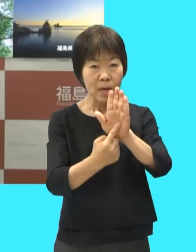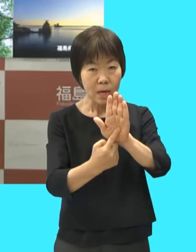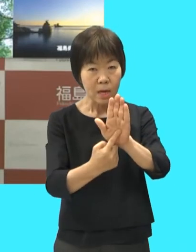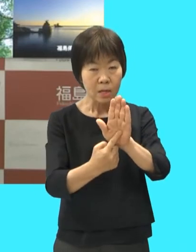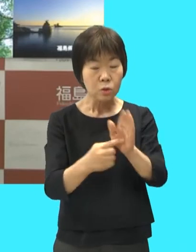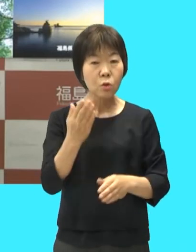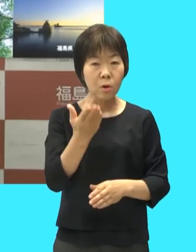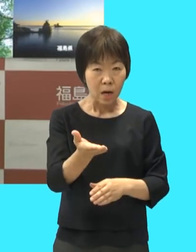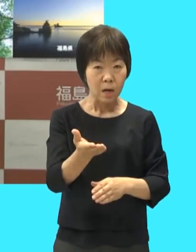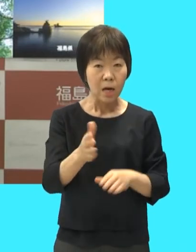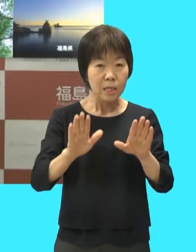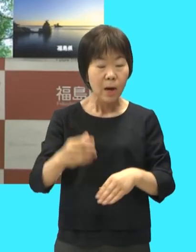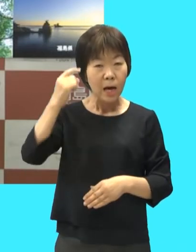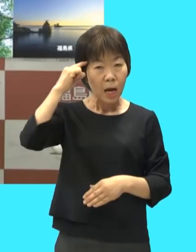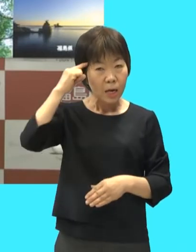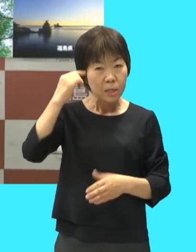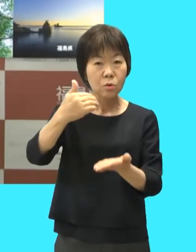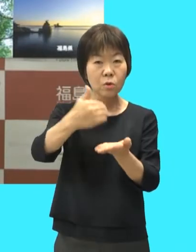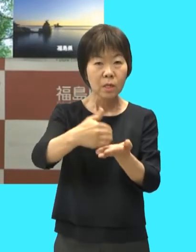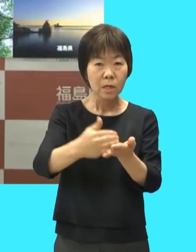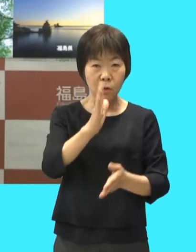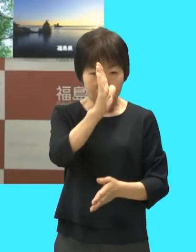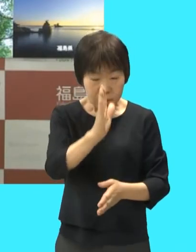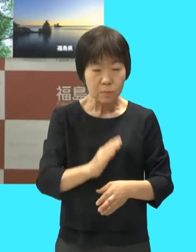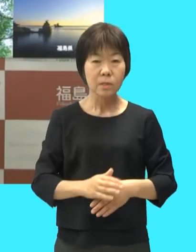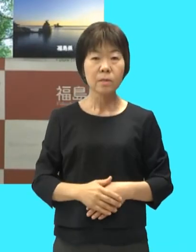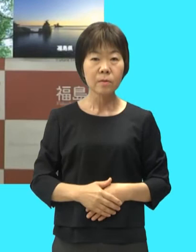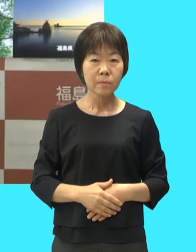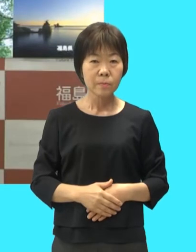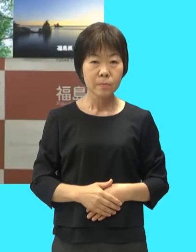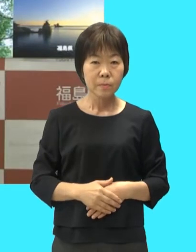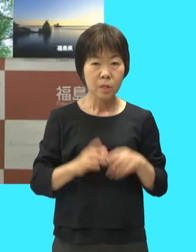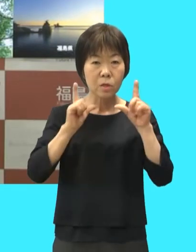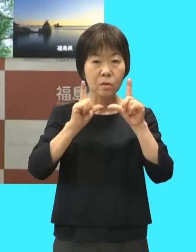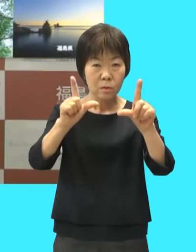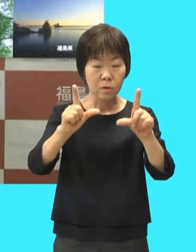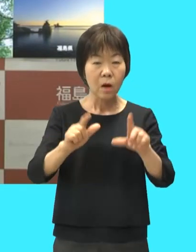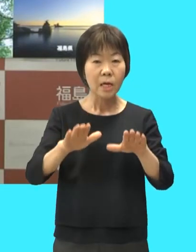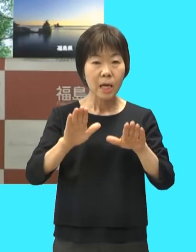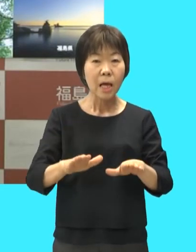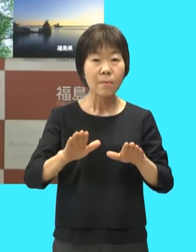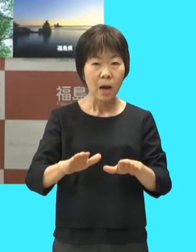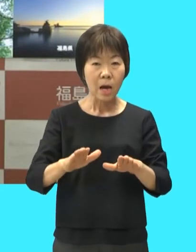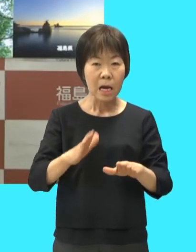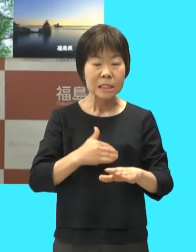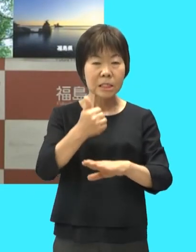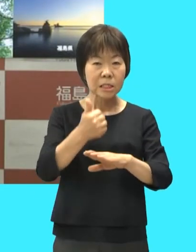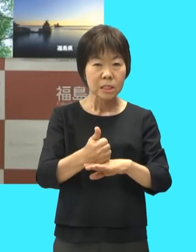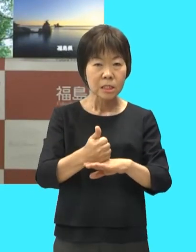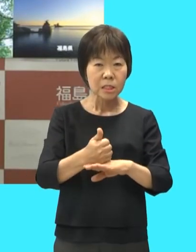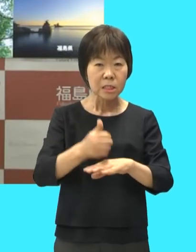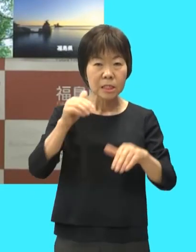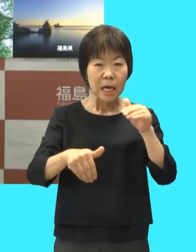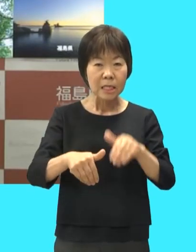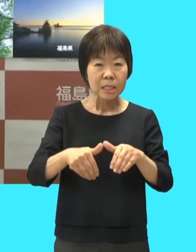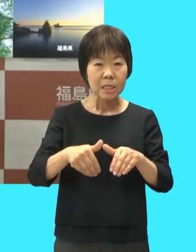現時点で考えてらっしゃっていることをちょっとお話しいただけますでしょうか。 ただいま知事選について2つ質問をい